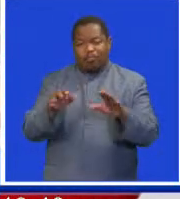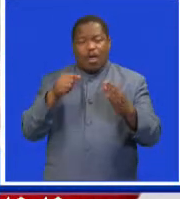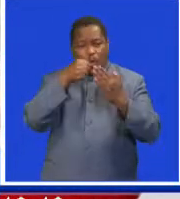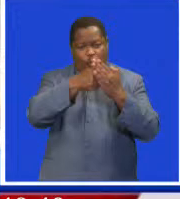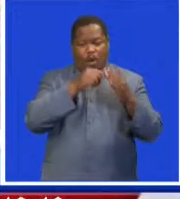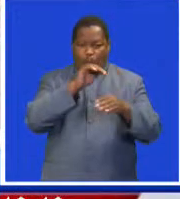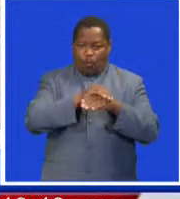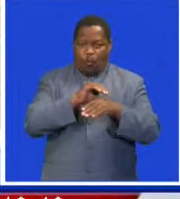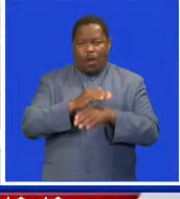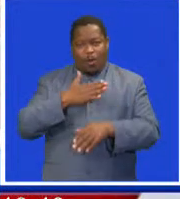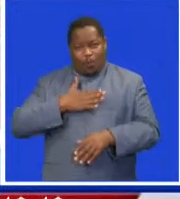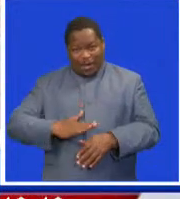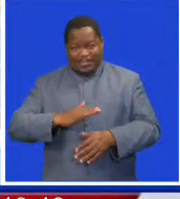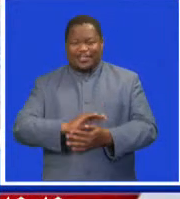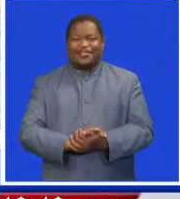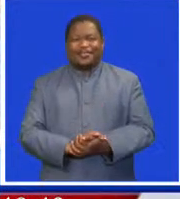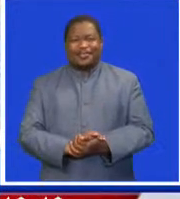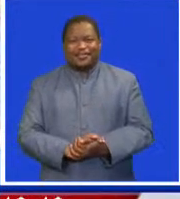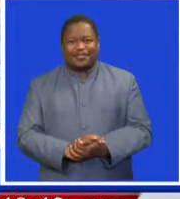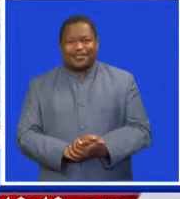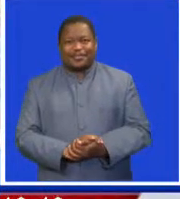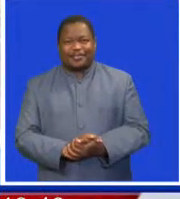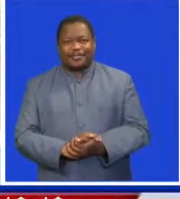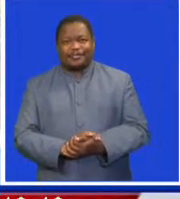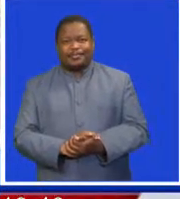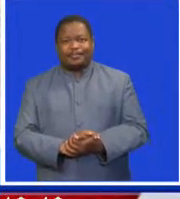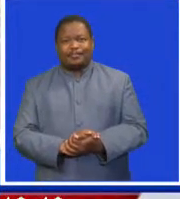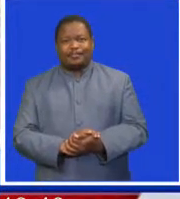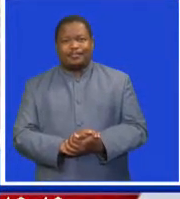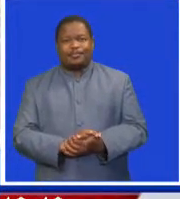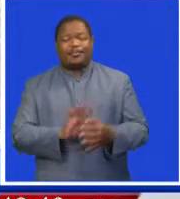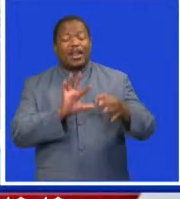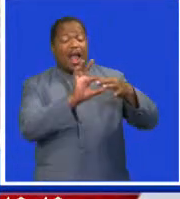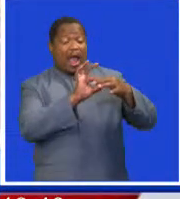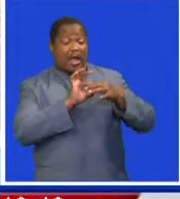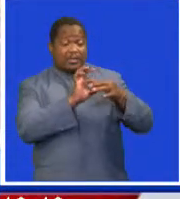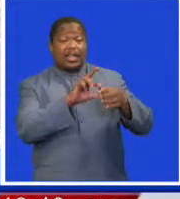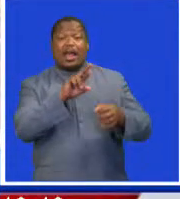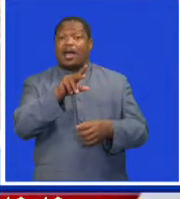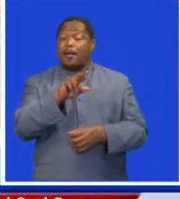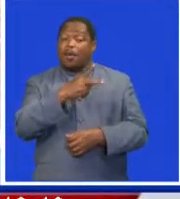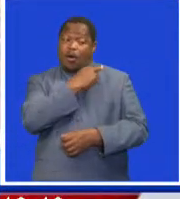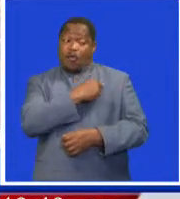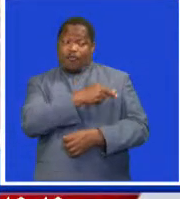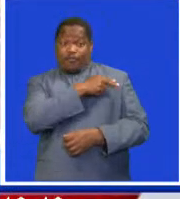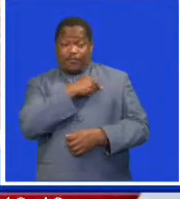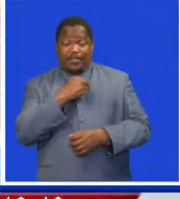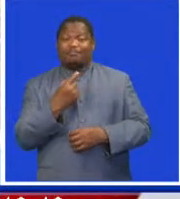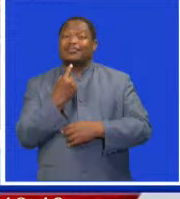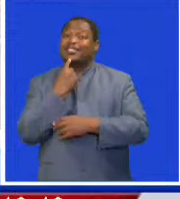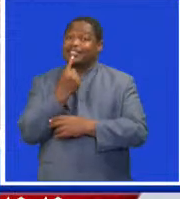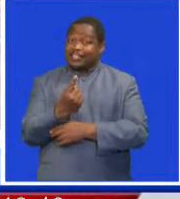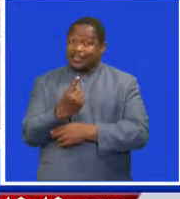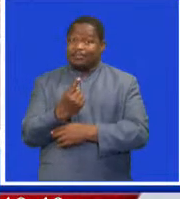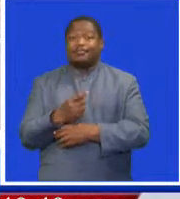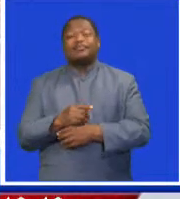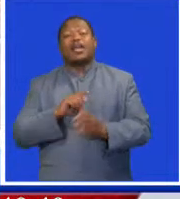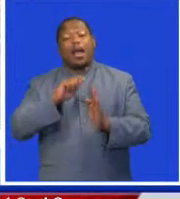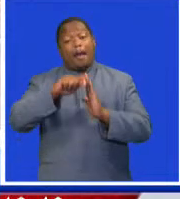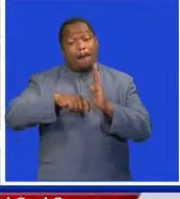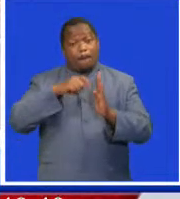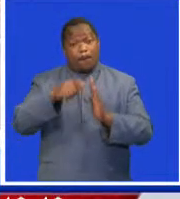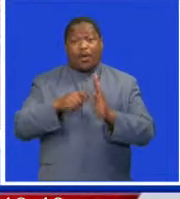embabane Inhlangano yesiphambano lesibovu ibaphala le Red Cross Society ithumkhankaso wekufundisa sive